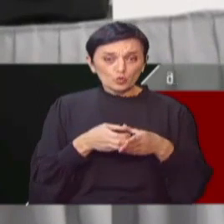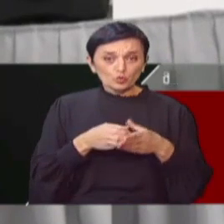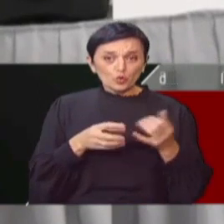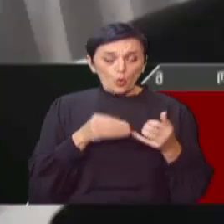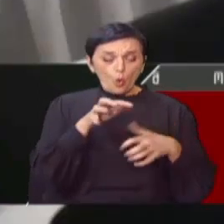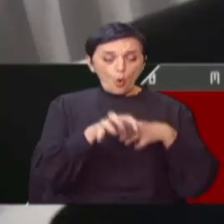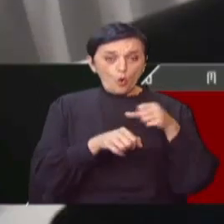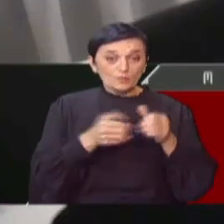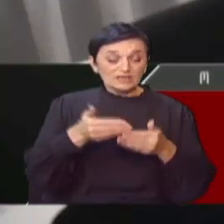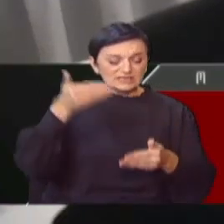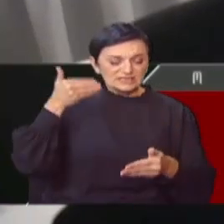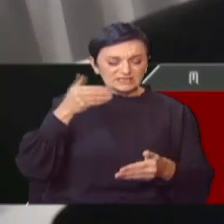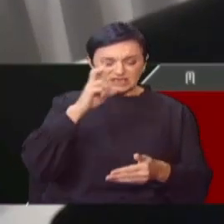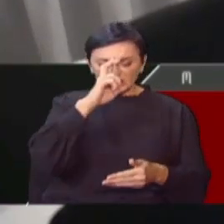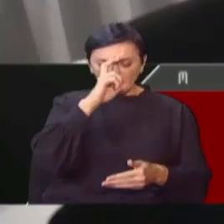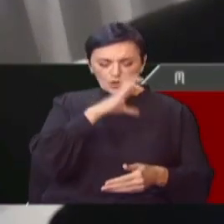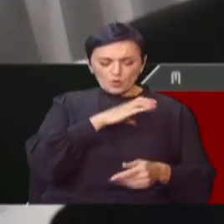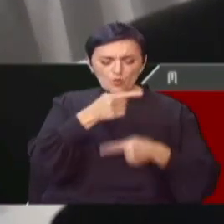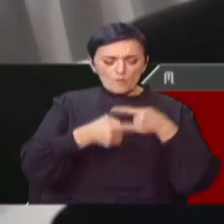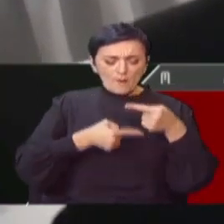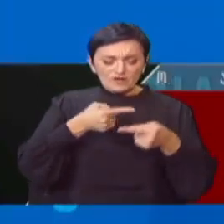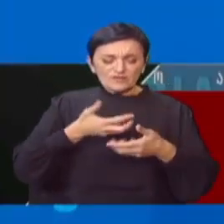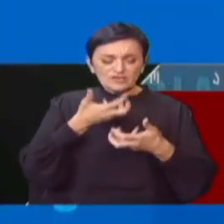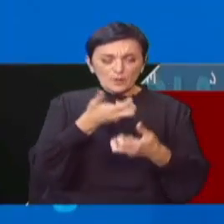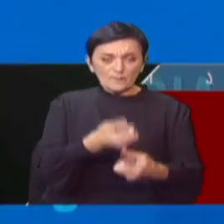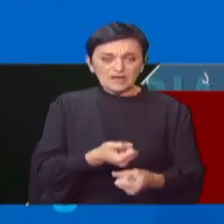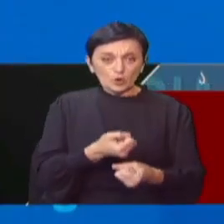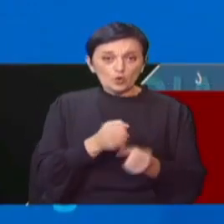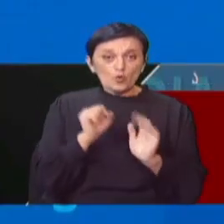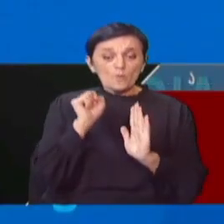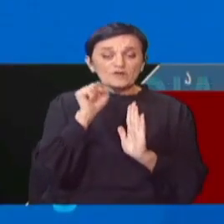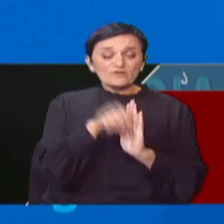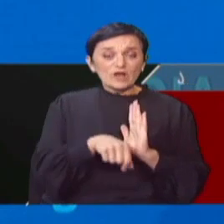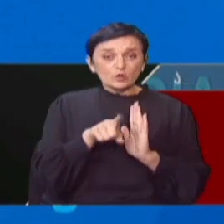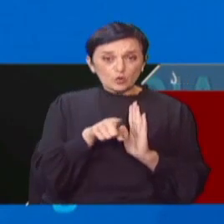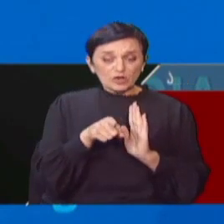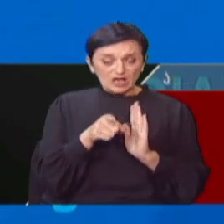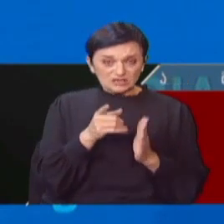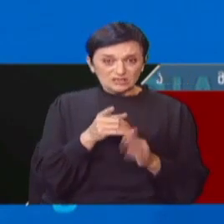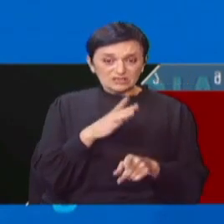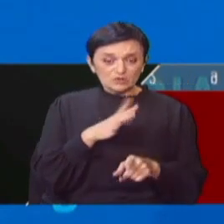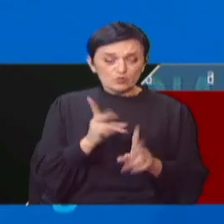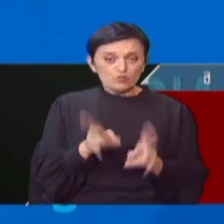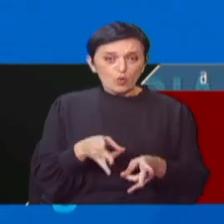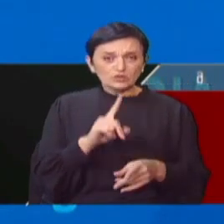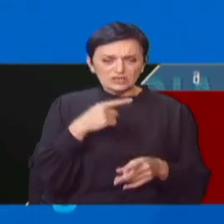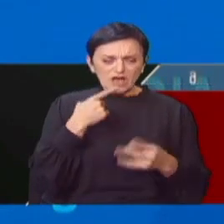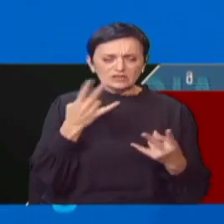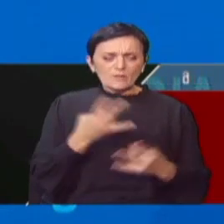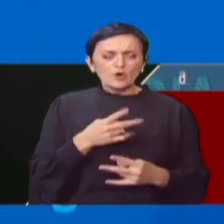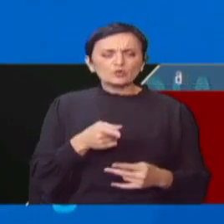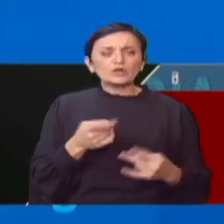ოკუპაცია წინა ხელისუფლებისგან მემკვიდრეობით მიიღო. Მკვლელობა რაც მოხდა, ამას რა თქმა უნდა